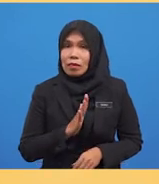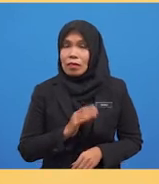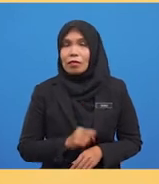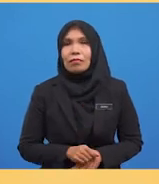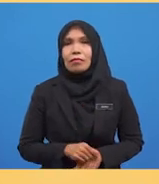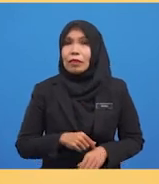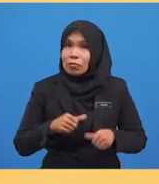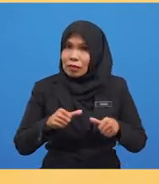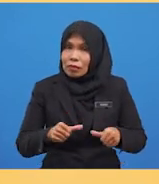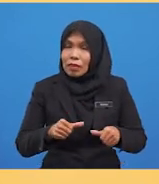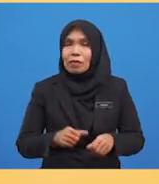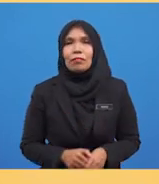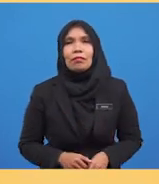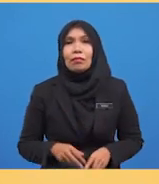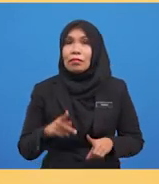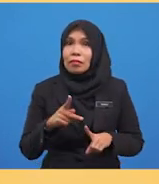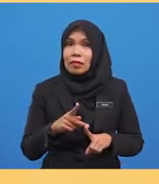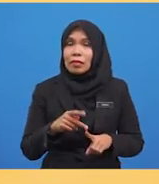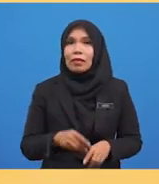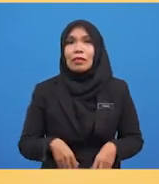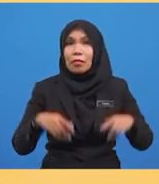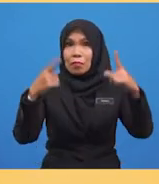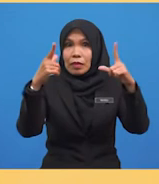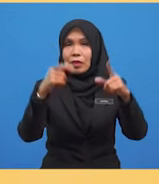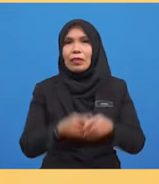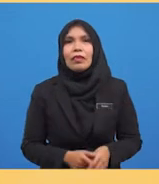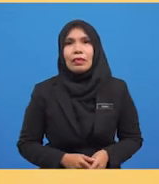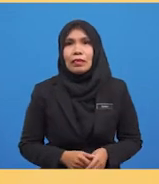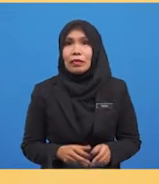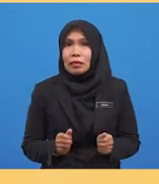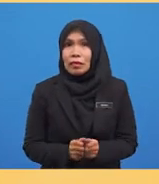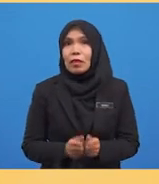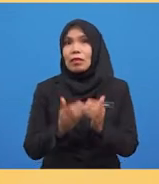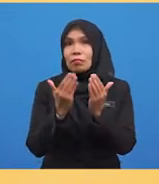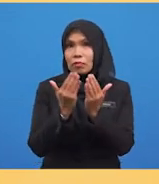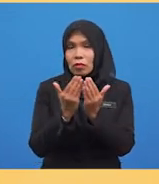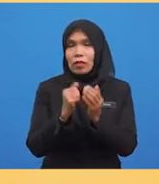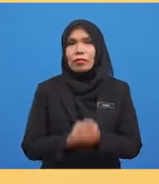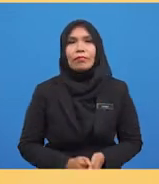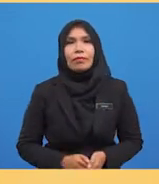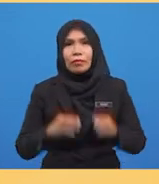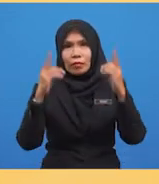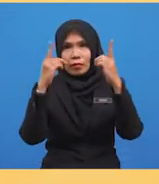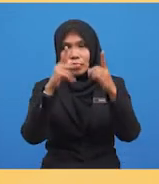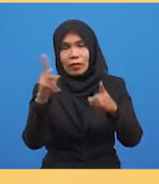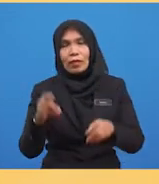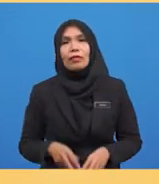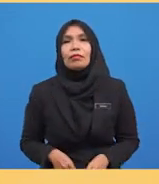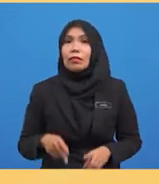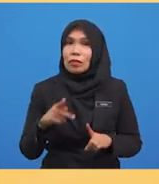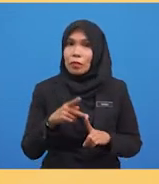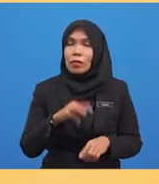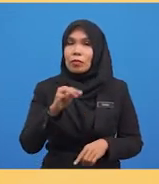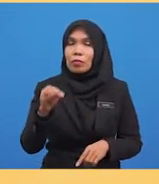seperti memulakan dengan bacaan doa. Seterusnya, didikan kepada murid-murid